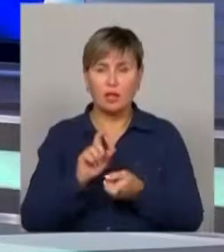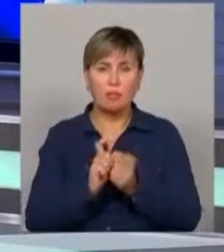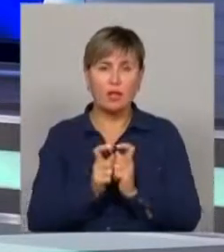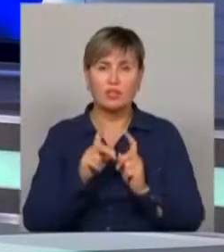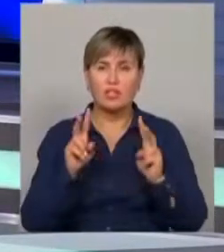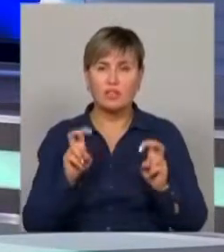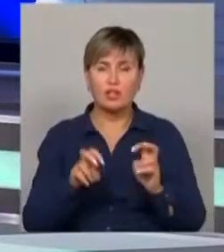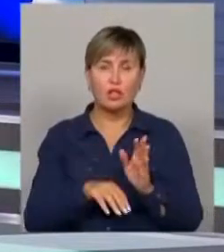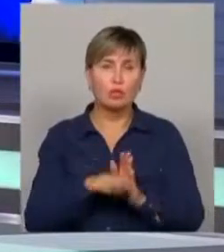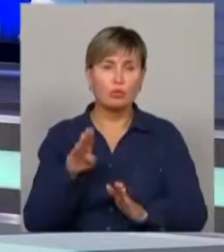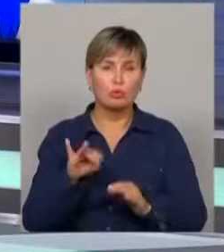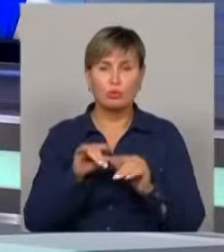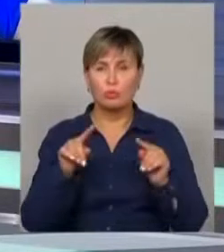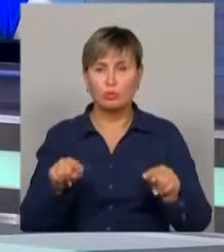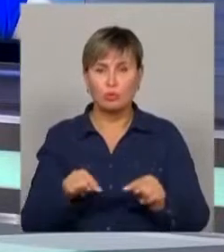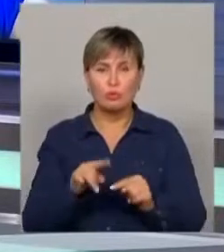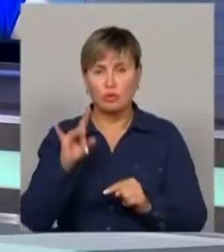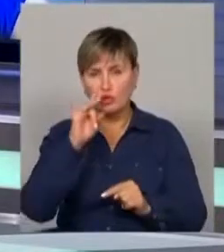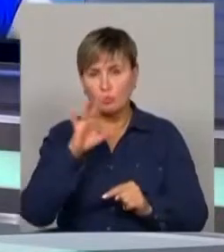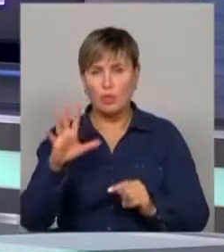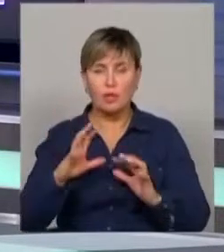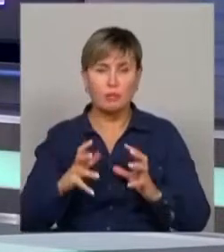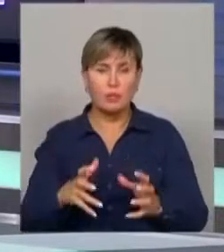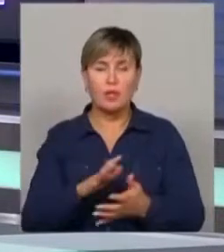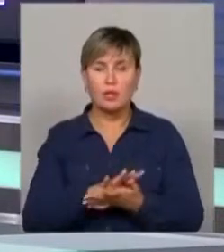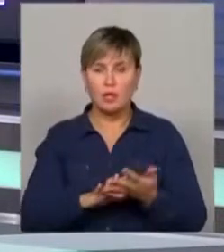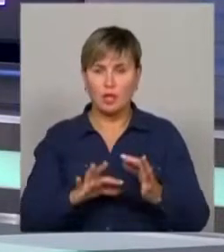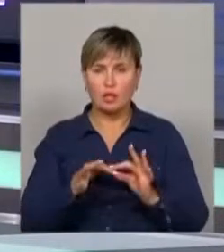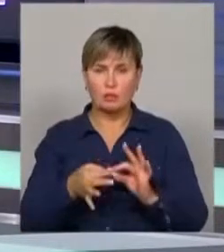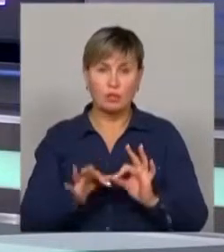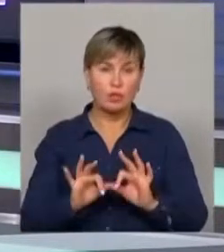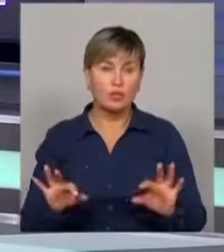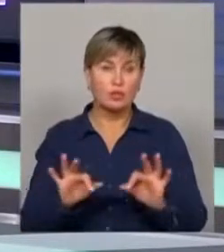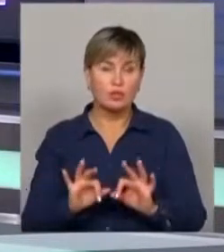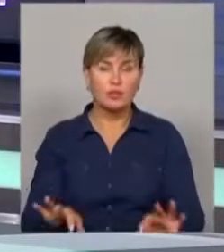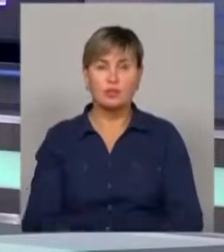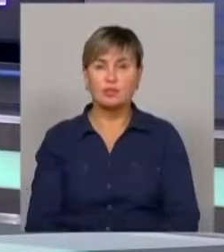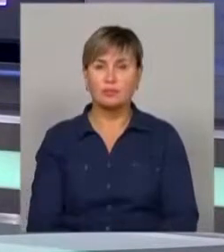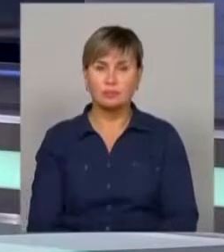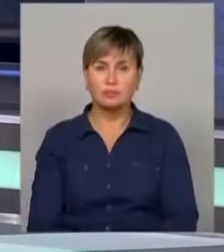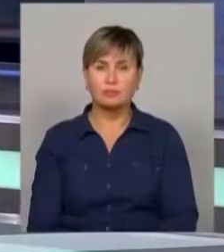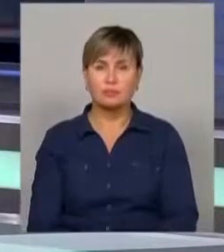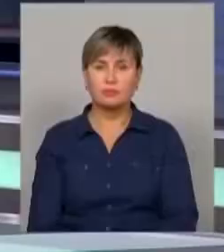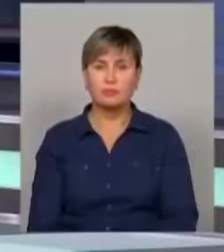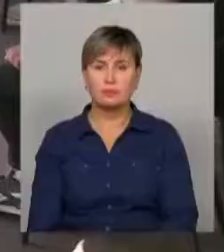звание лучшего и за путевки на чемпионат мира. Подробнее о зрелищном состязании в спортивном обзоре Максима